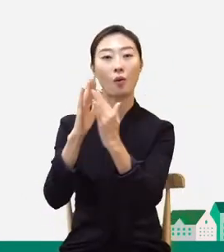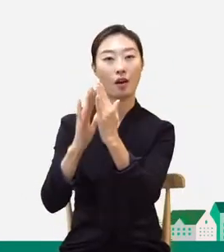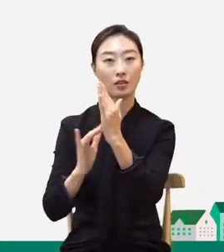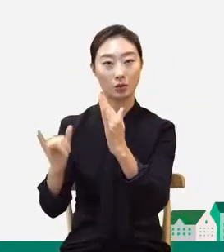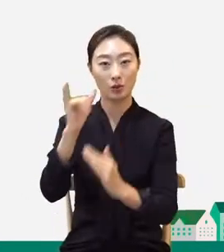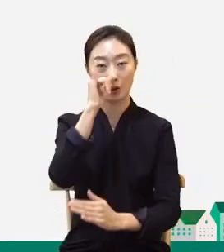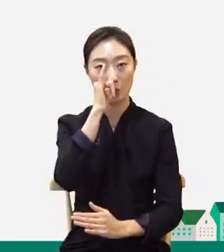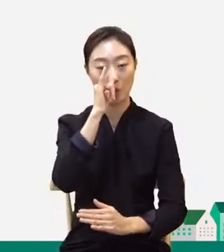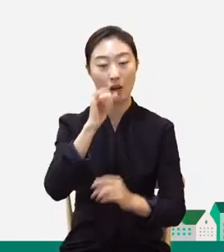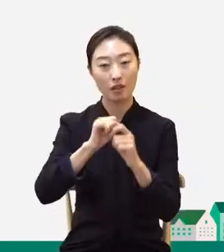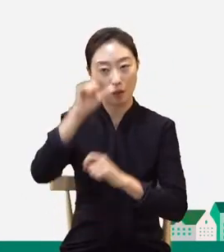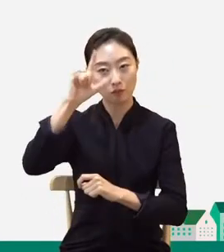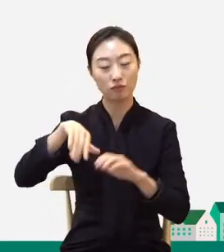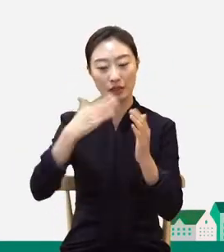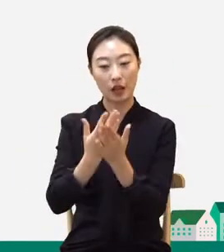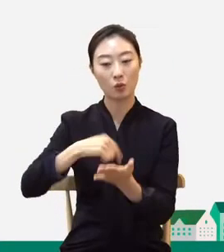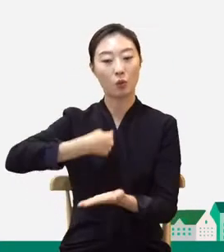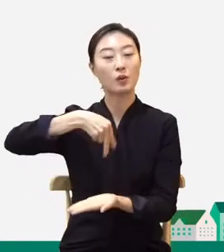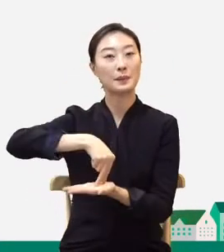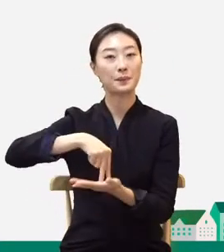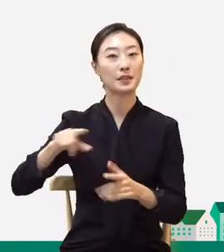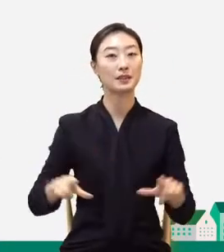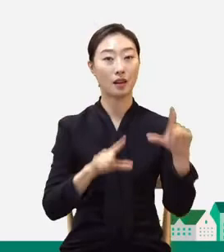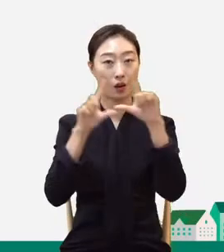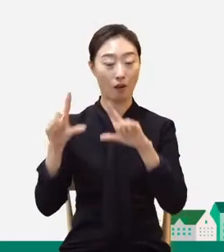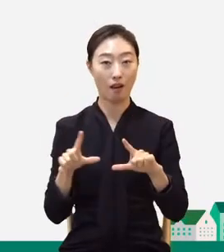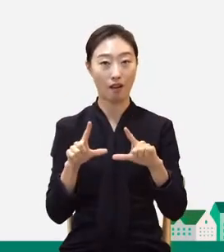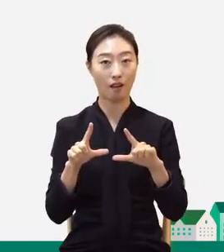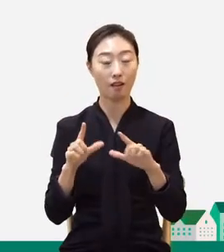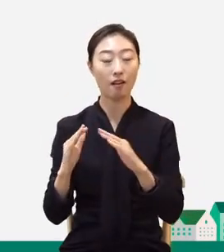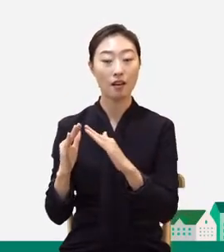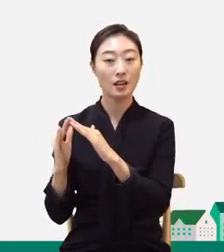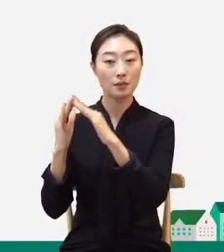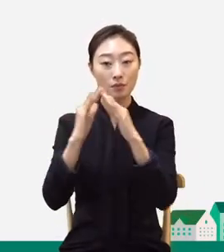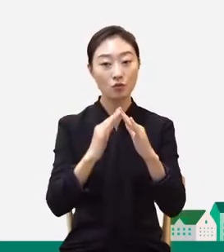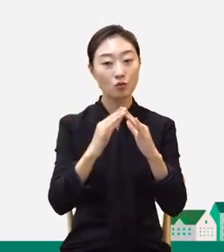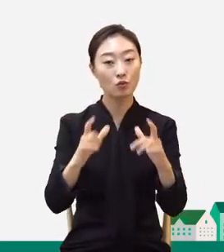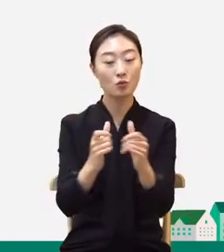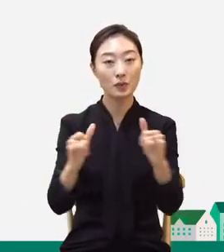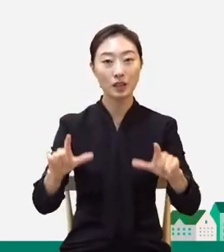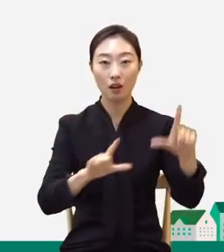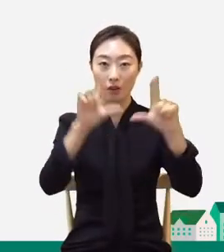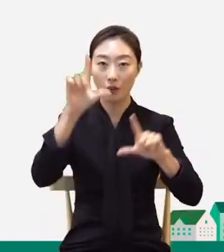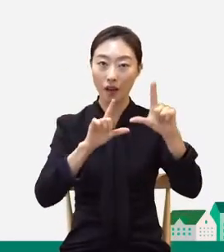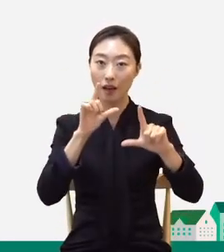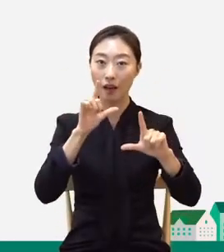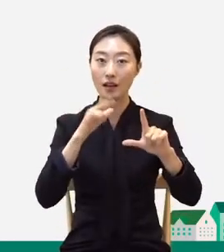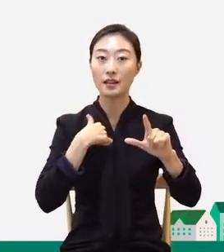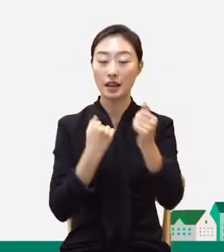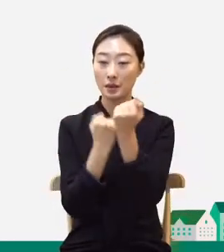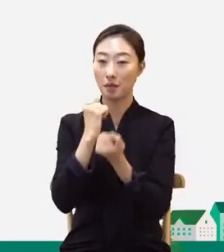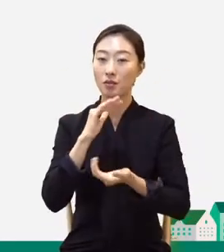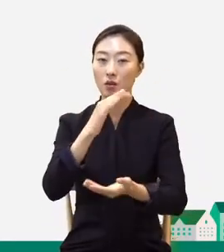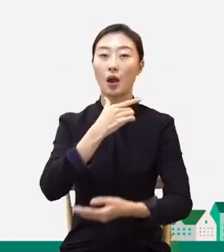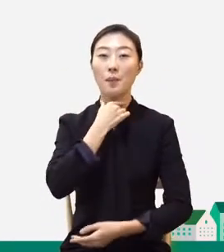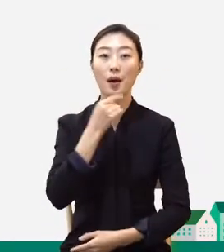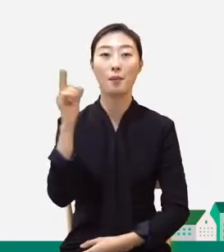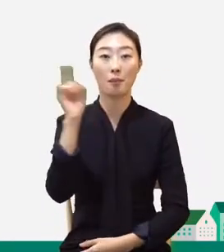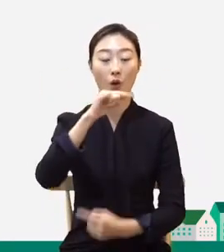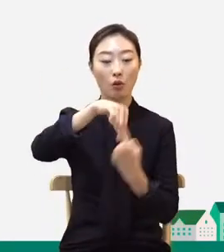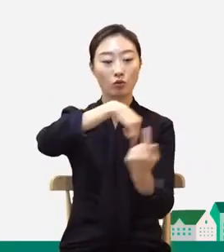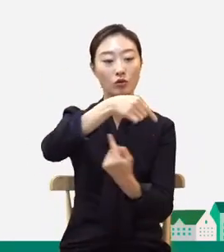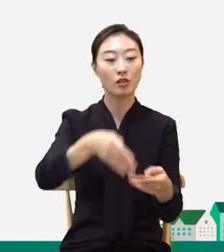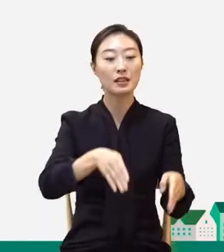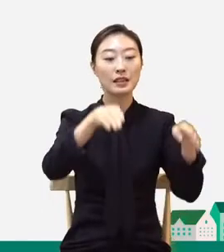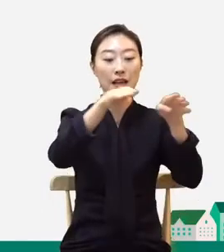지역사회 독립생활을 하셨던 분이에요. 입주민 현황에서 조금 말씀드리고 싶은 거는 그 운영기간마다